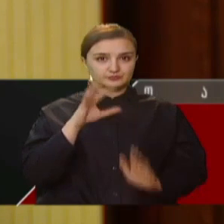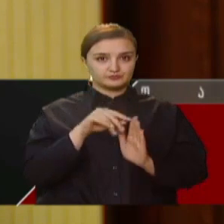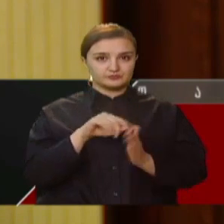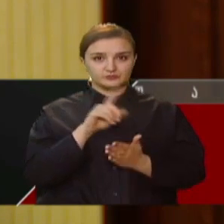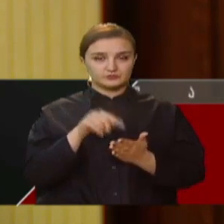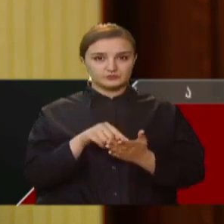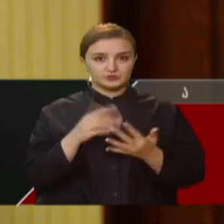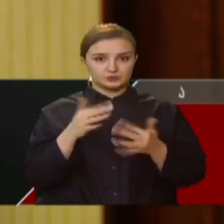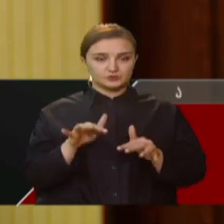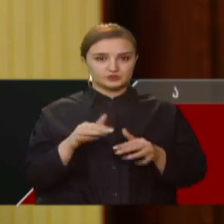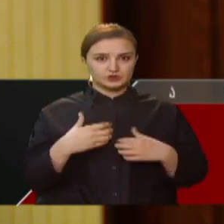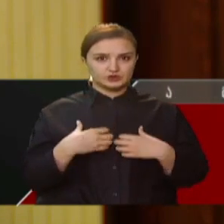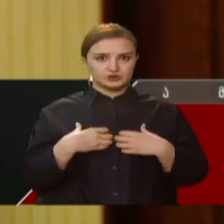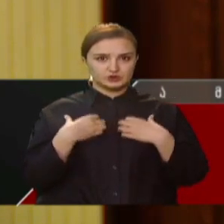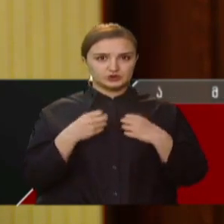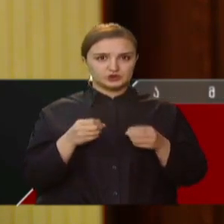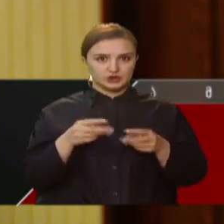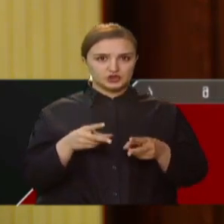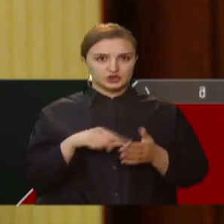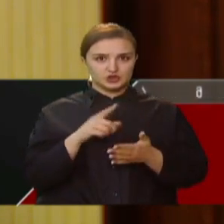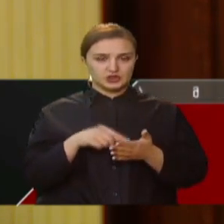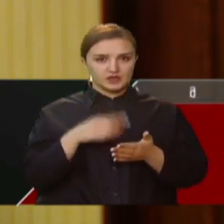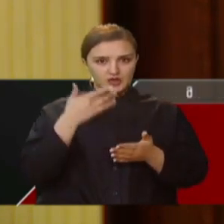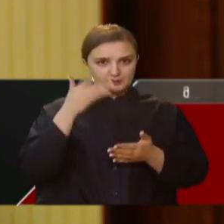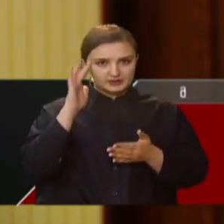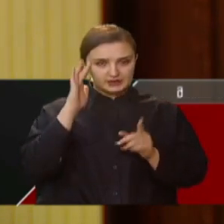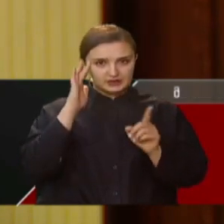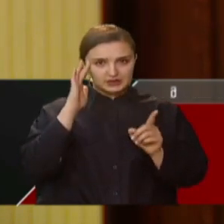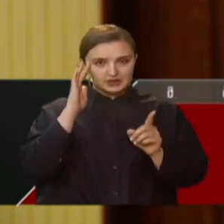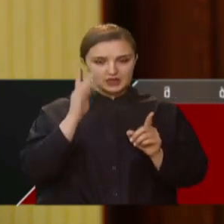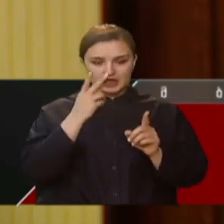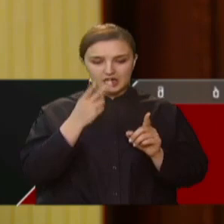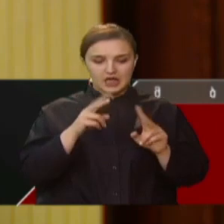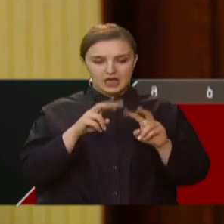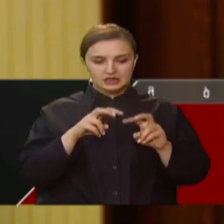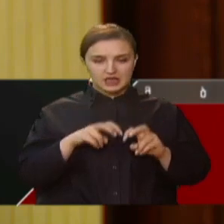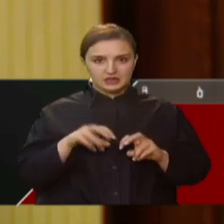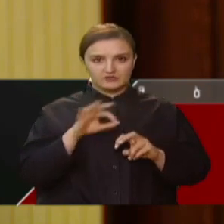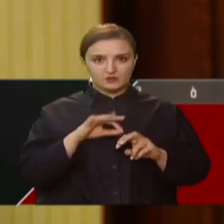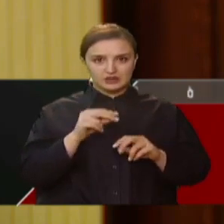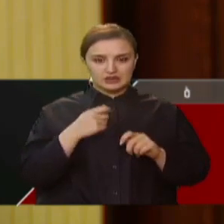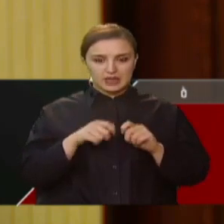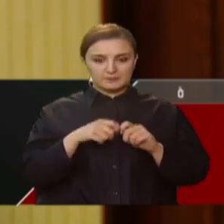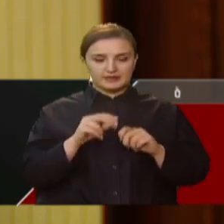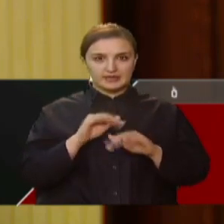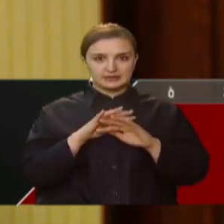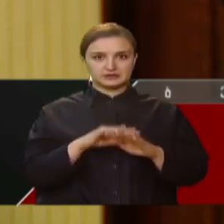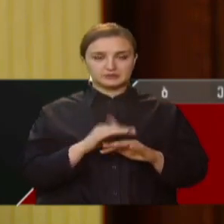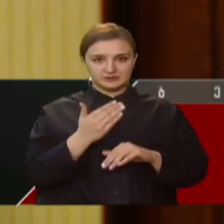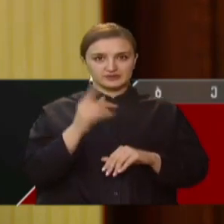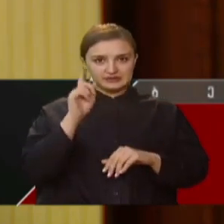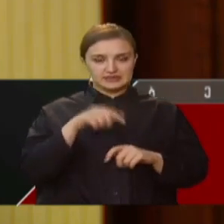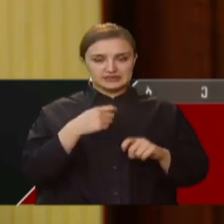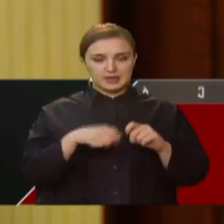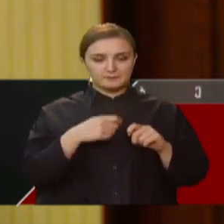ucve. Șemzaravita sa șișirom, americii și ertebul statebi, gada hedau da pinasebas, tkven mogexeneba da